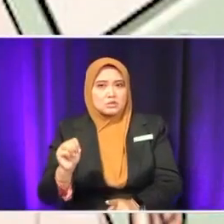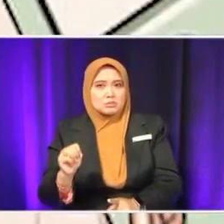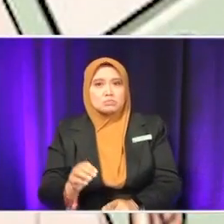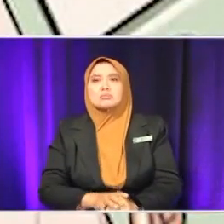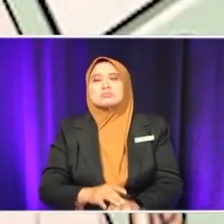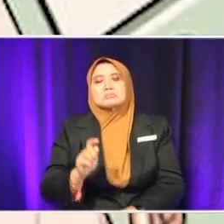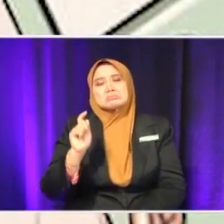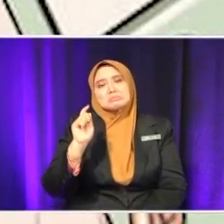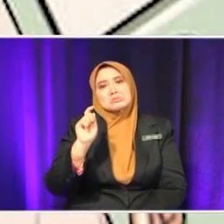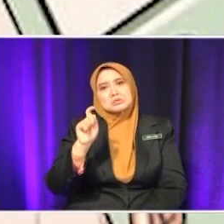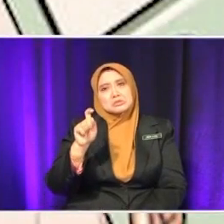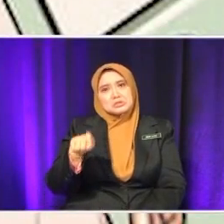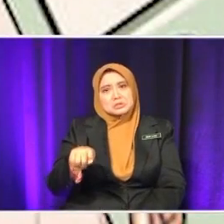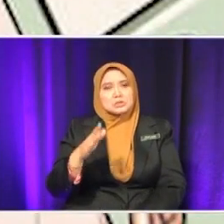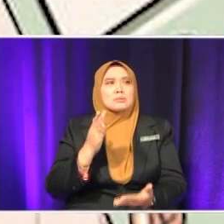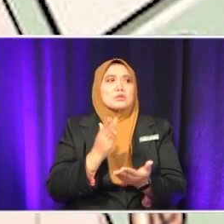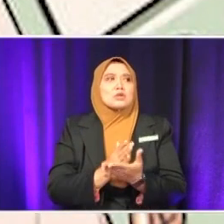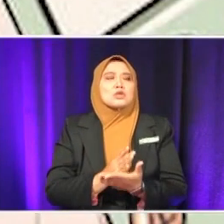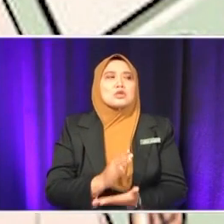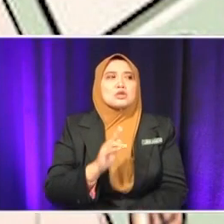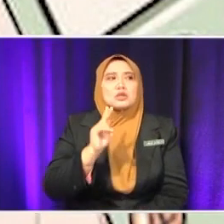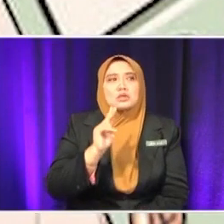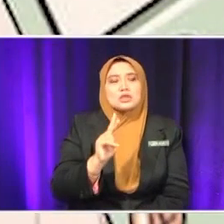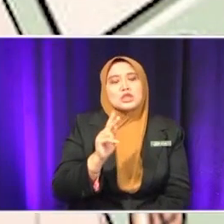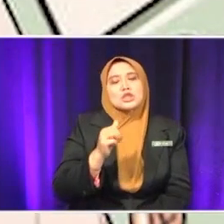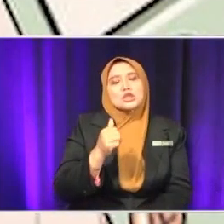cuba jawab? Siapa nak cuba laluan untuk pertama? Uji minda satu.